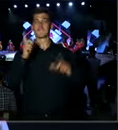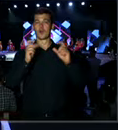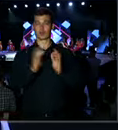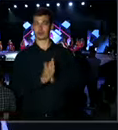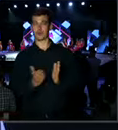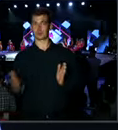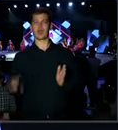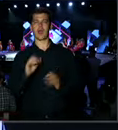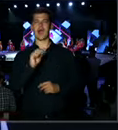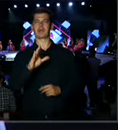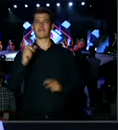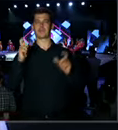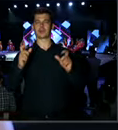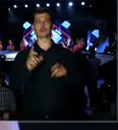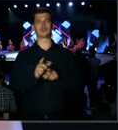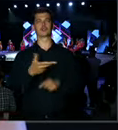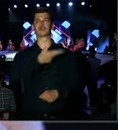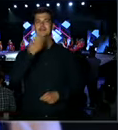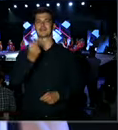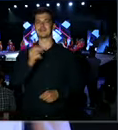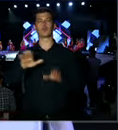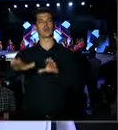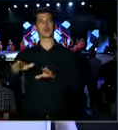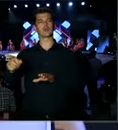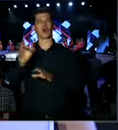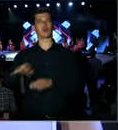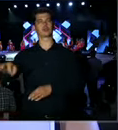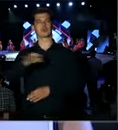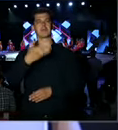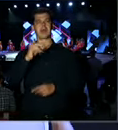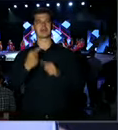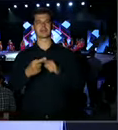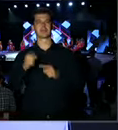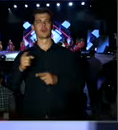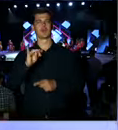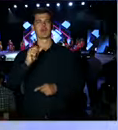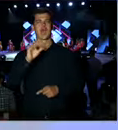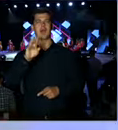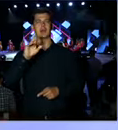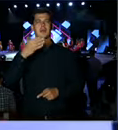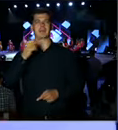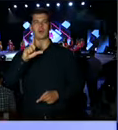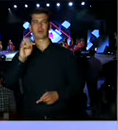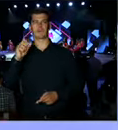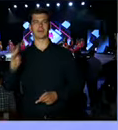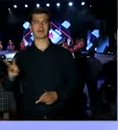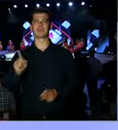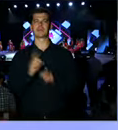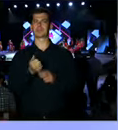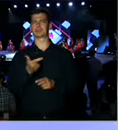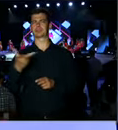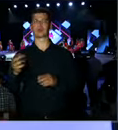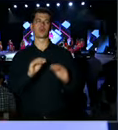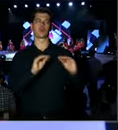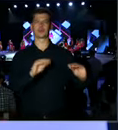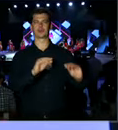od AB Foto, trzydniowy pobyt z osobą towarzyszącą w ośrodku Max w Jarnołtówku, cykl sesji z coachem